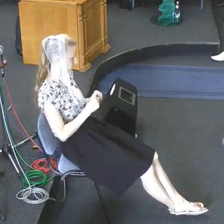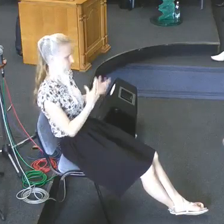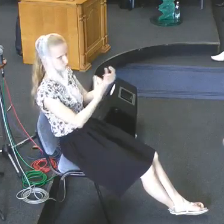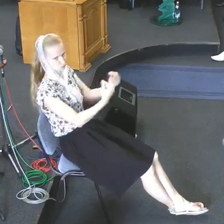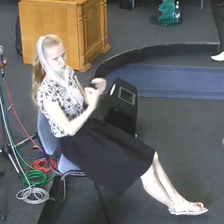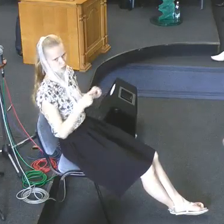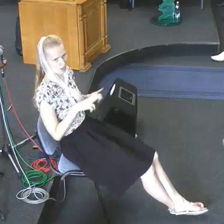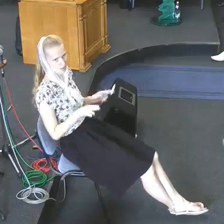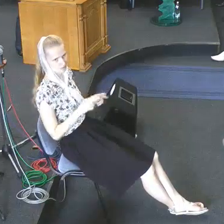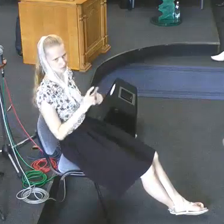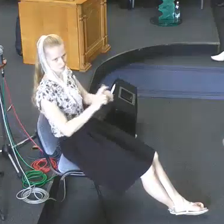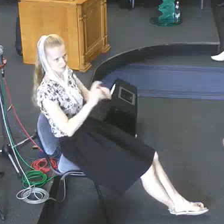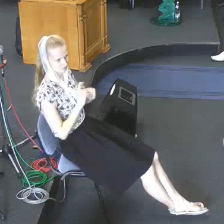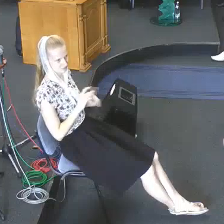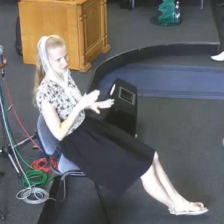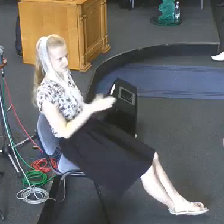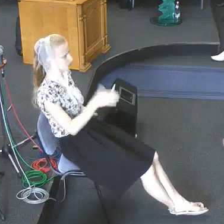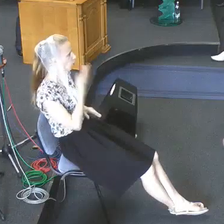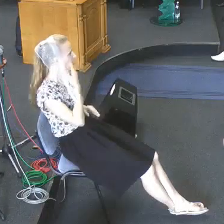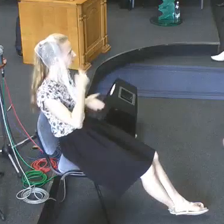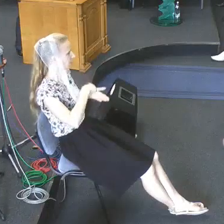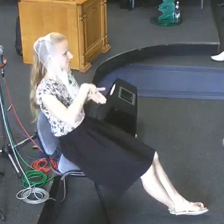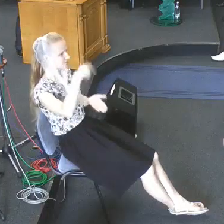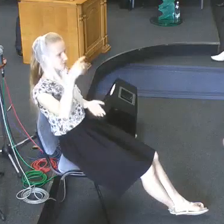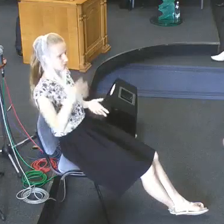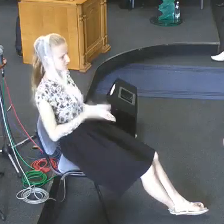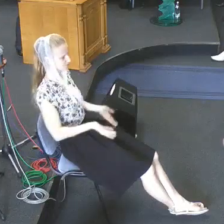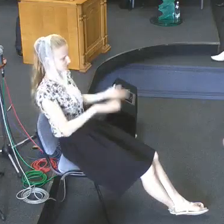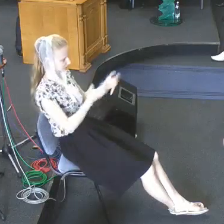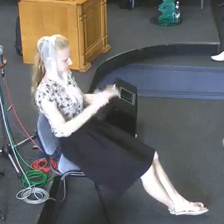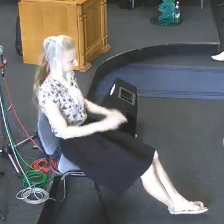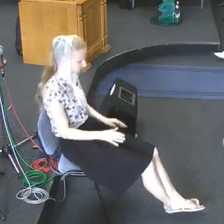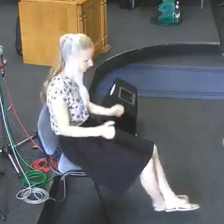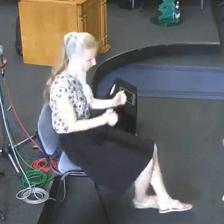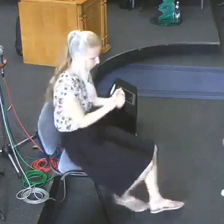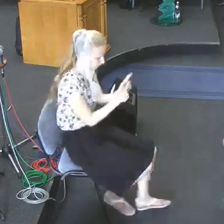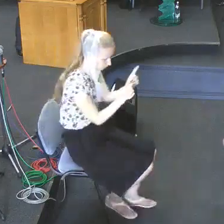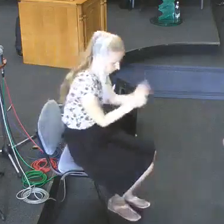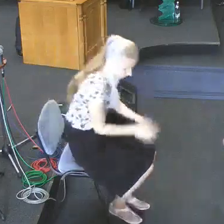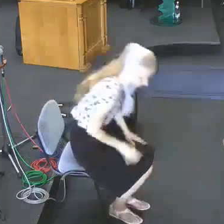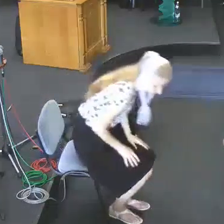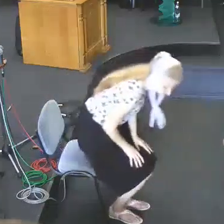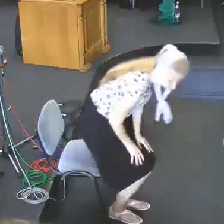виконання тих слів, яких Він сказав, коли возносився. Давайте ми станемо на наші ноги і коротенько помолимося. Амінь.